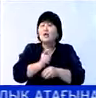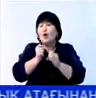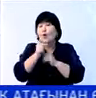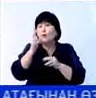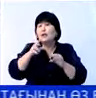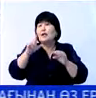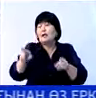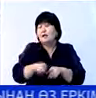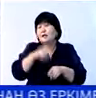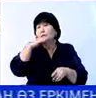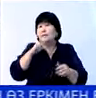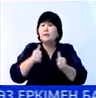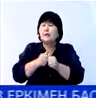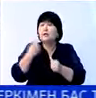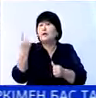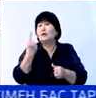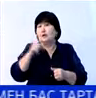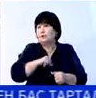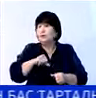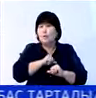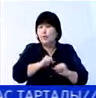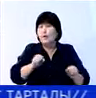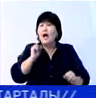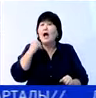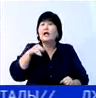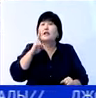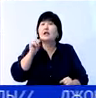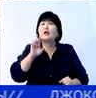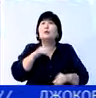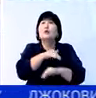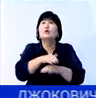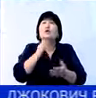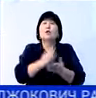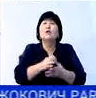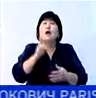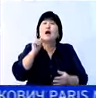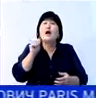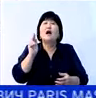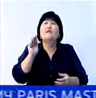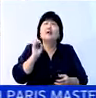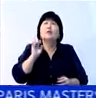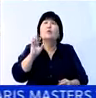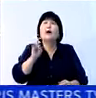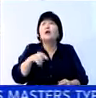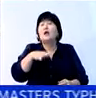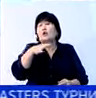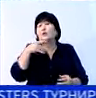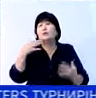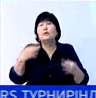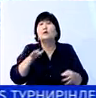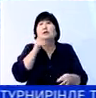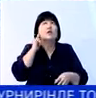кейін заңды өкілсіз көше кезіп жүруге де болмайды. Алайда Айтеке би көшесінің бойында орналасқан кафе-бардың бірінде беймезгіл уақытта